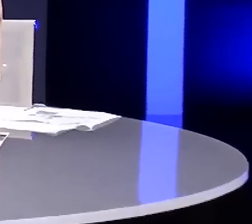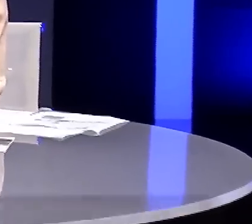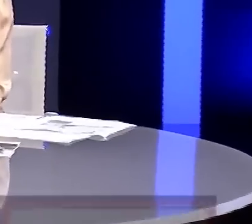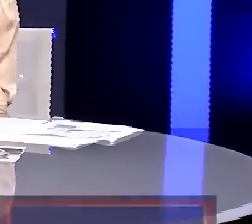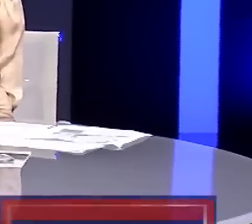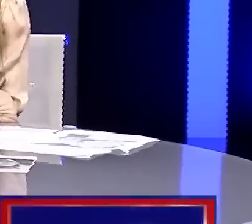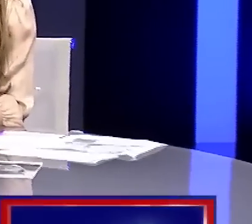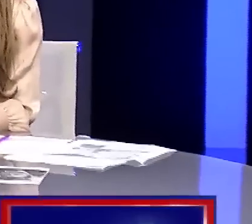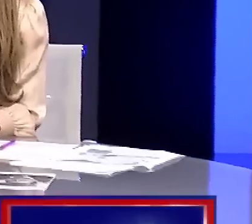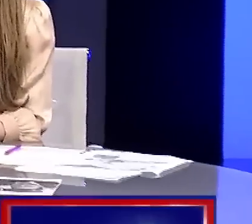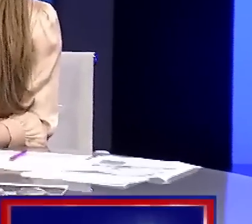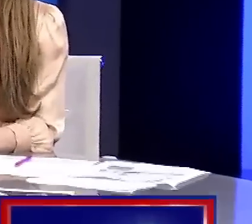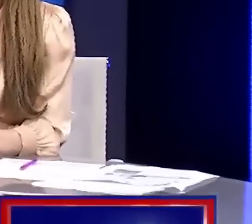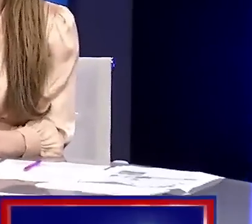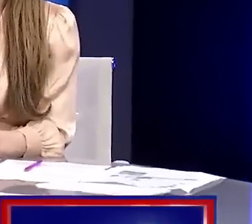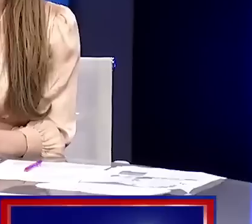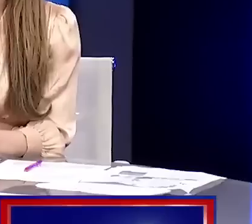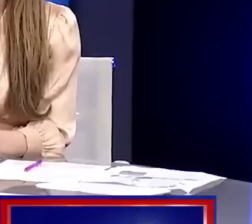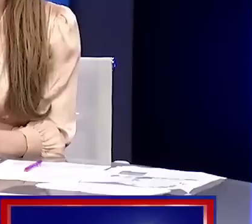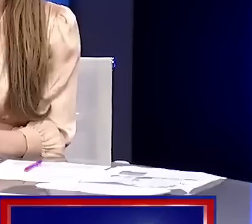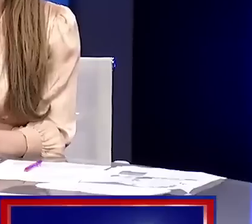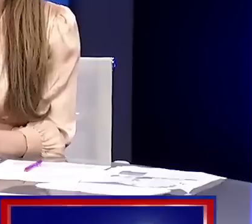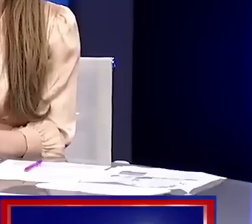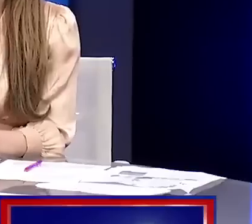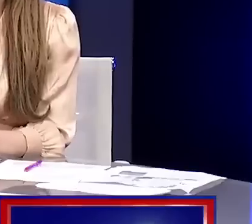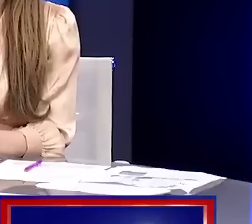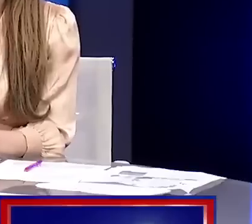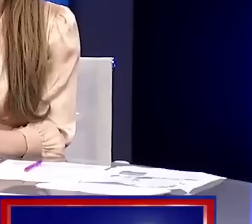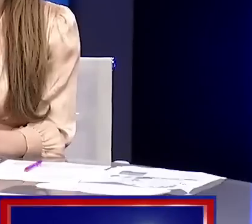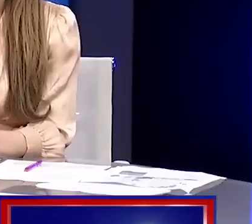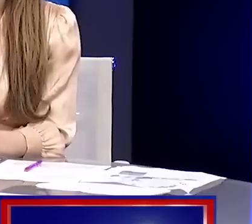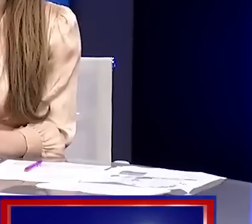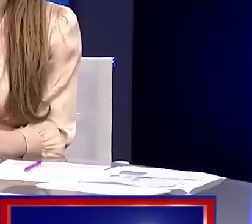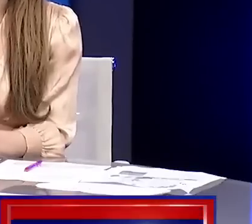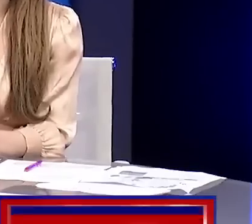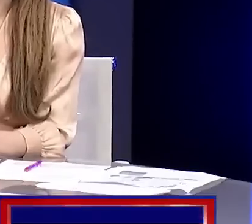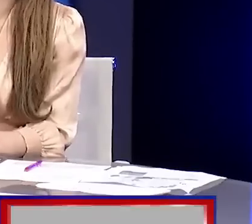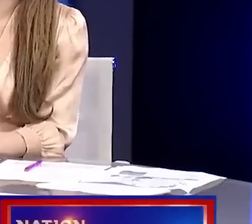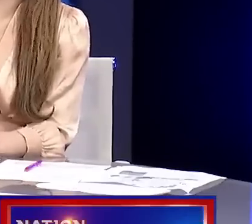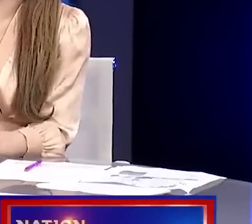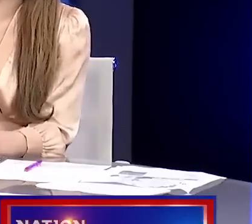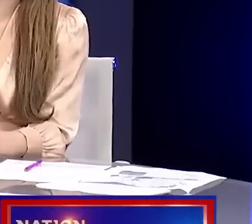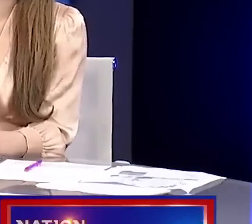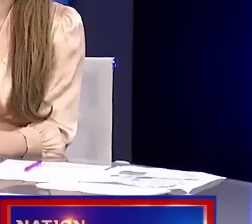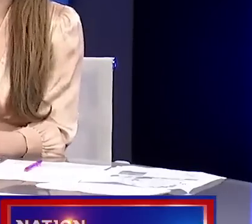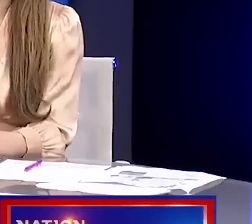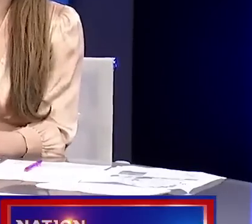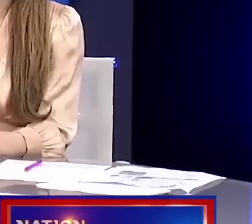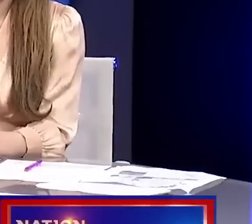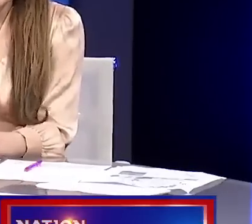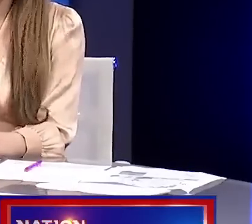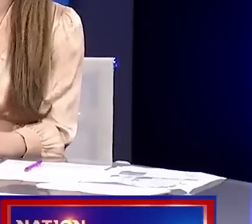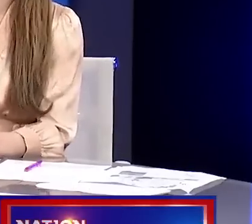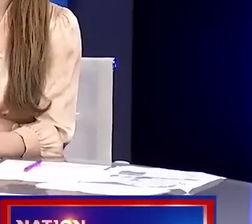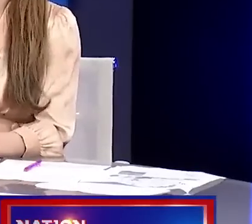สวัสดีครับ สวัสดีค่ะได้เวลามาติดตามเนชั่นกรองข่าวนะคะเจอกันพฤหัสบดีที่16กุมภาพันธ์2566อยู่กับพี่เพิ่มประชาไทยและก็